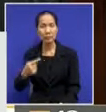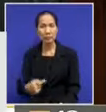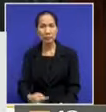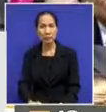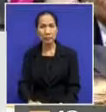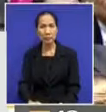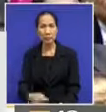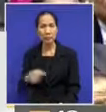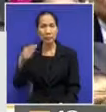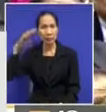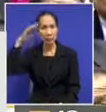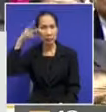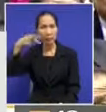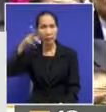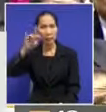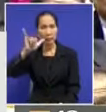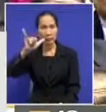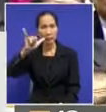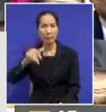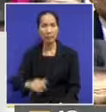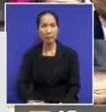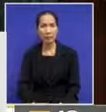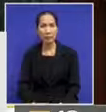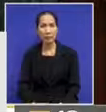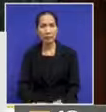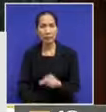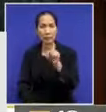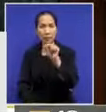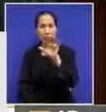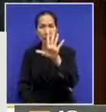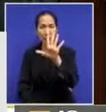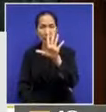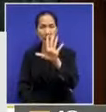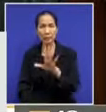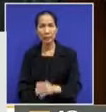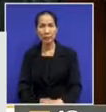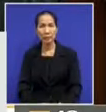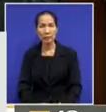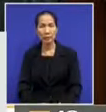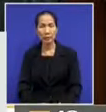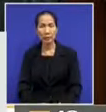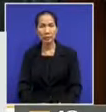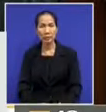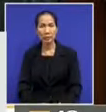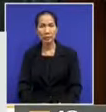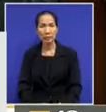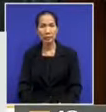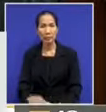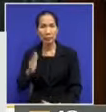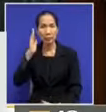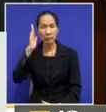นิษฐ์แห้วสันติ พลเอกประยุทธ์จันทร์โอชาค่ะ 25นายกา